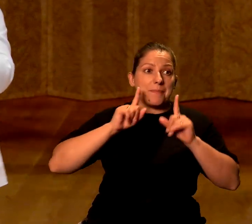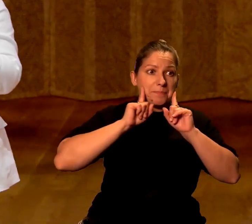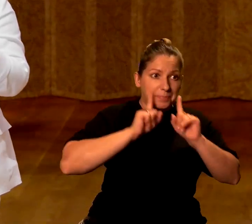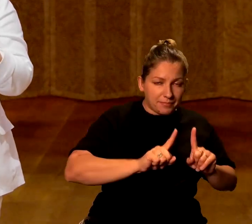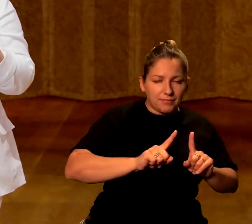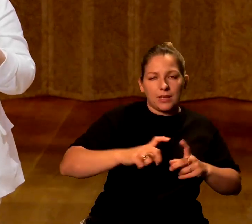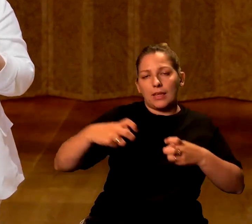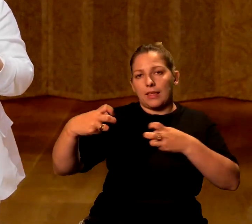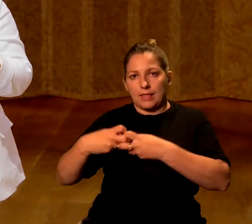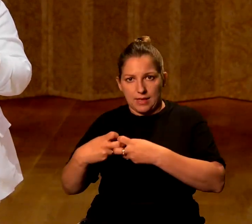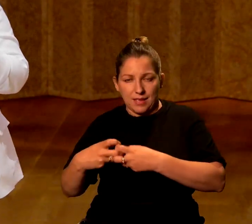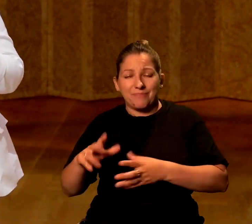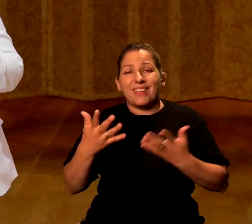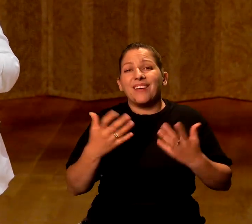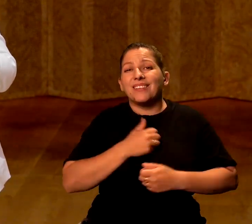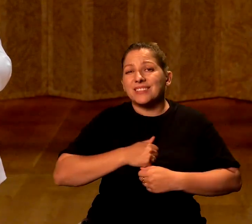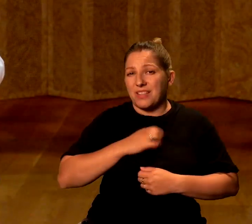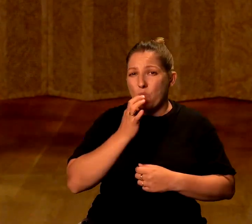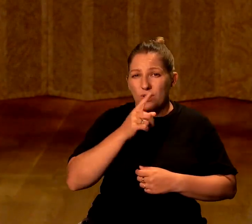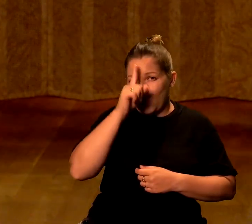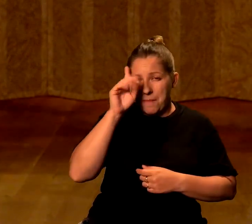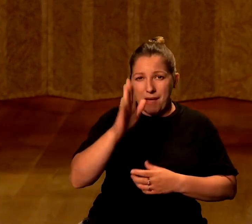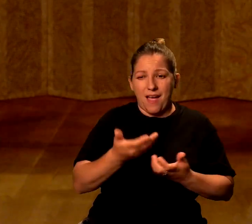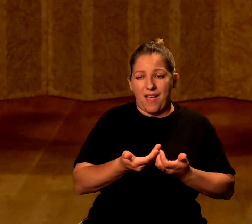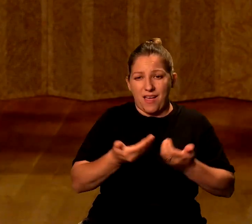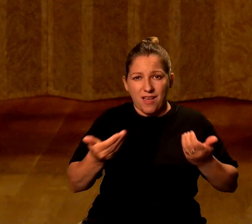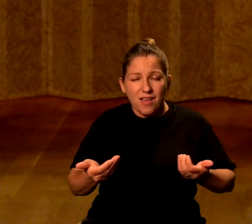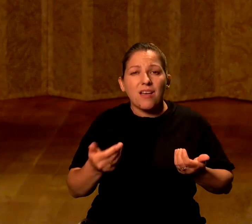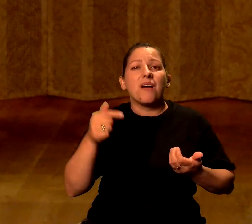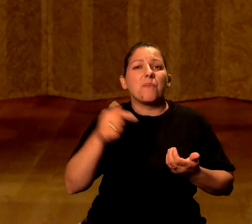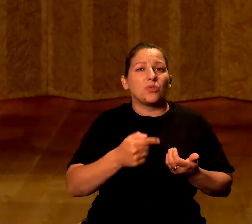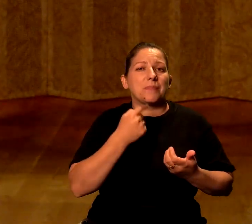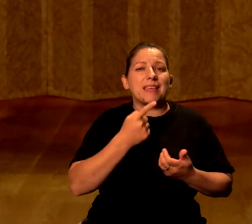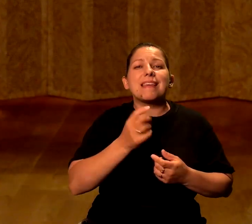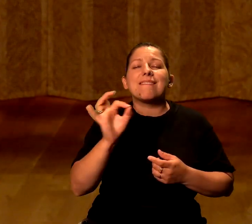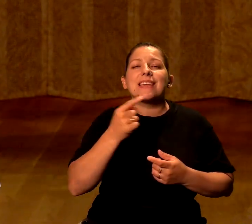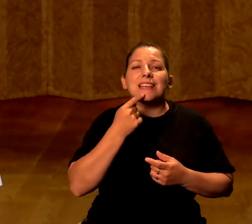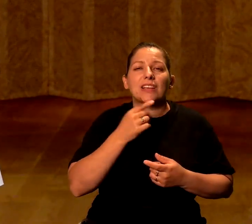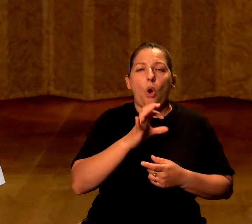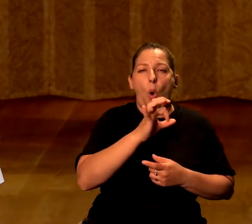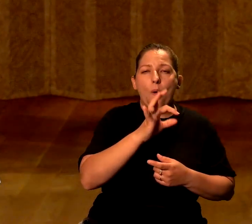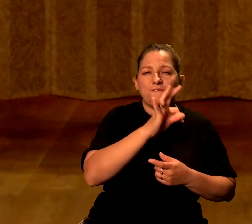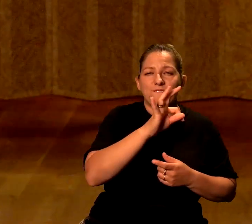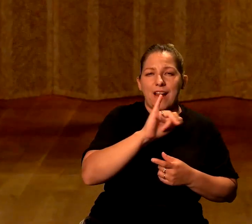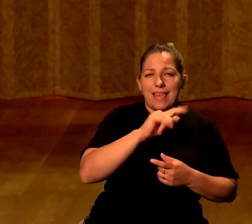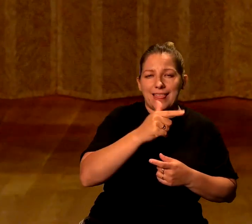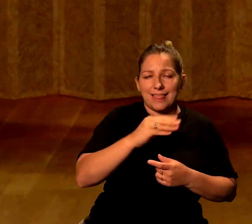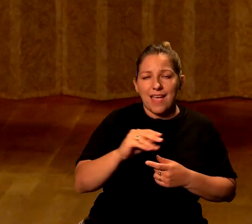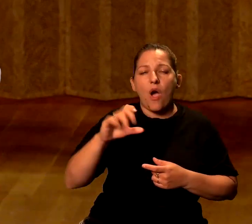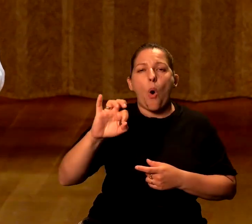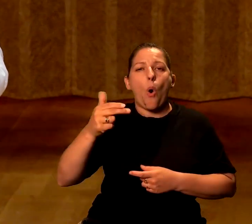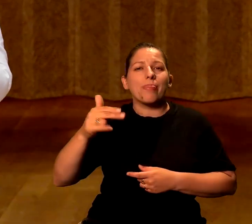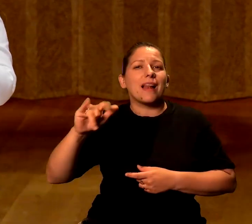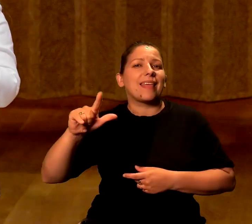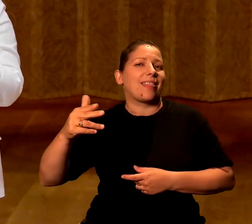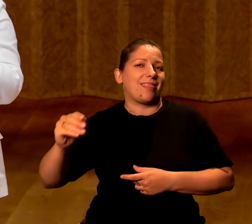online, niestety młodzi ludzie znają takie podziały, musimy też mówić tym językiem. Pokazuje, że my